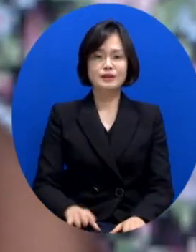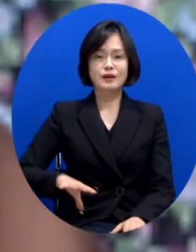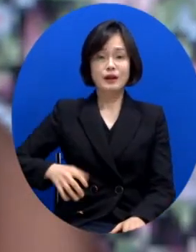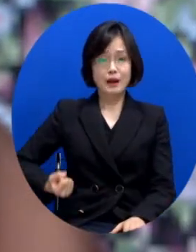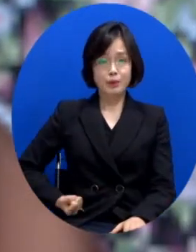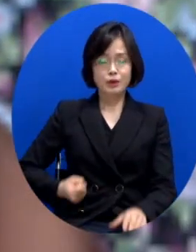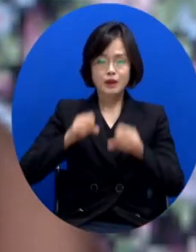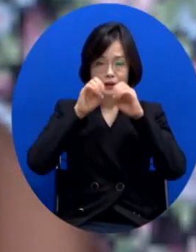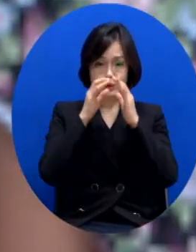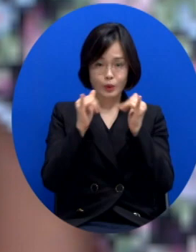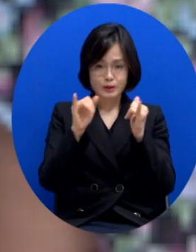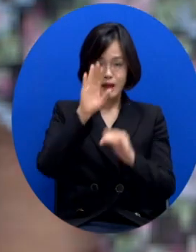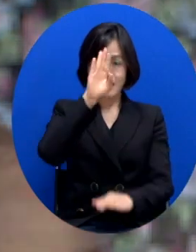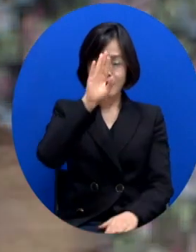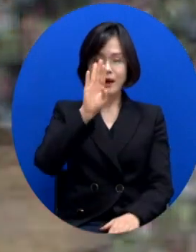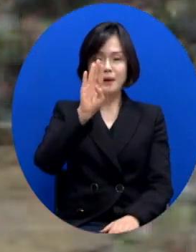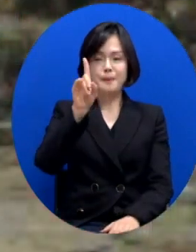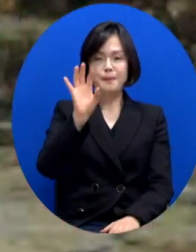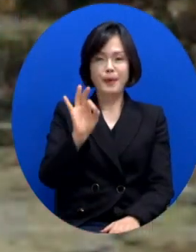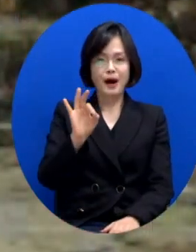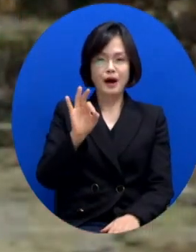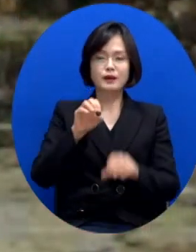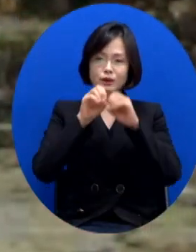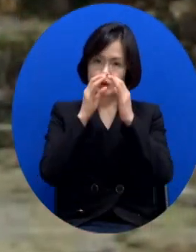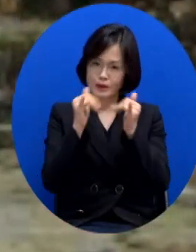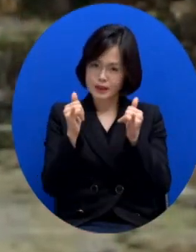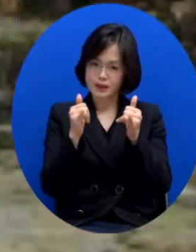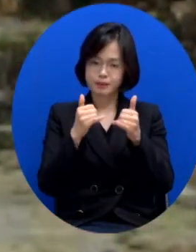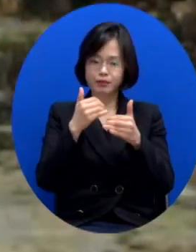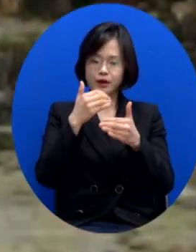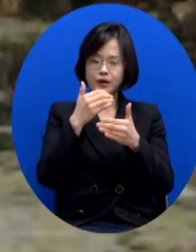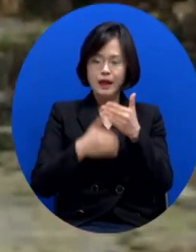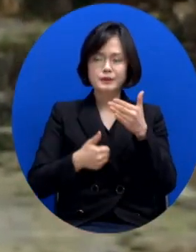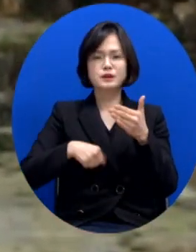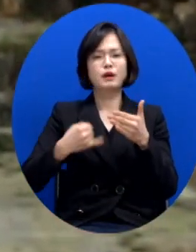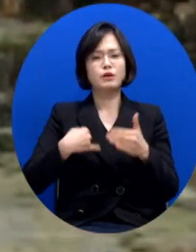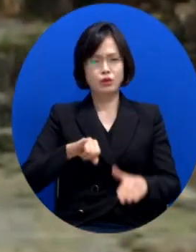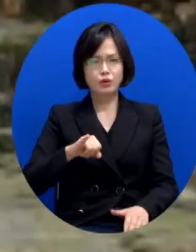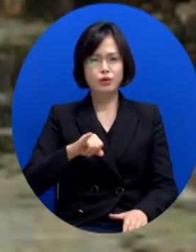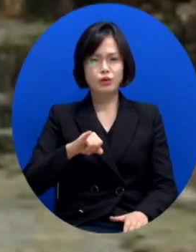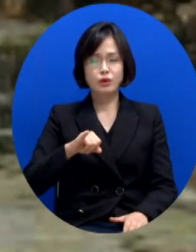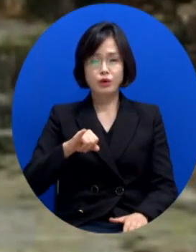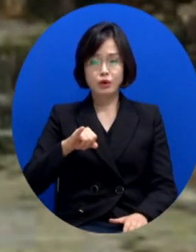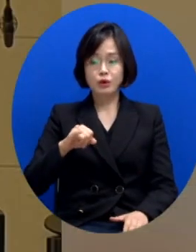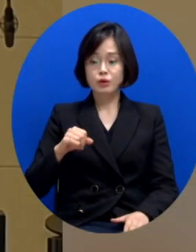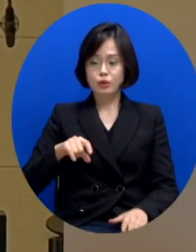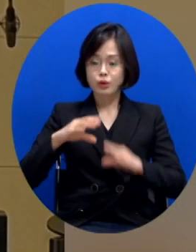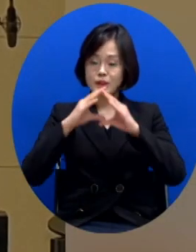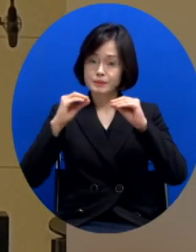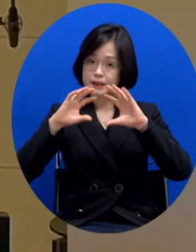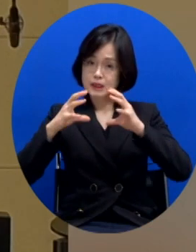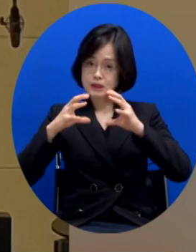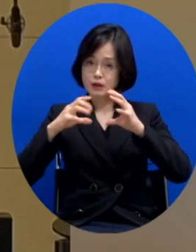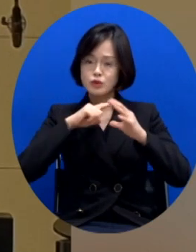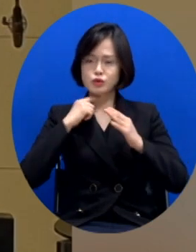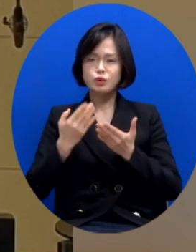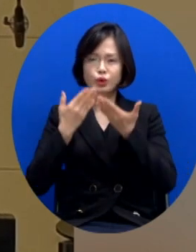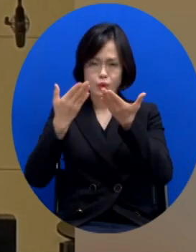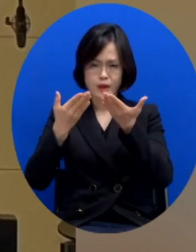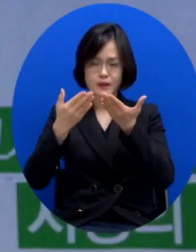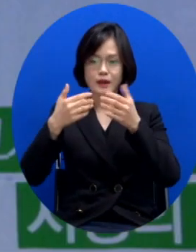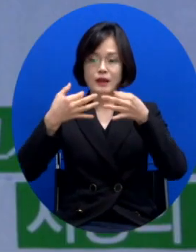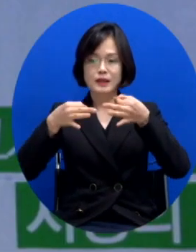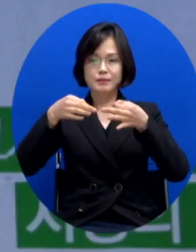박용은 캄보디아 선교사의 어린 자녀, 이집트 폭탄 테러로 순교한 고 김진기 목사의 유가족 등 어려움에 처한 목회자